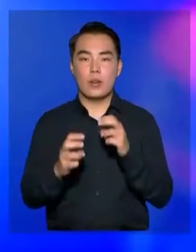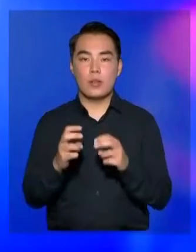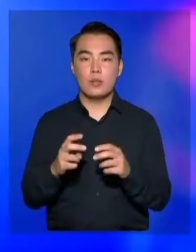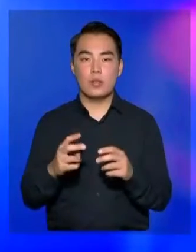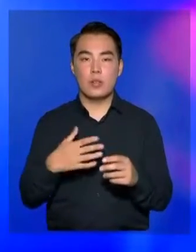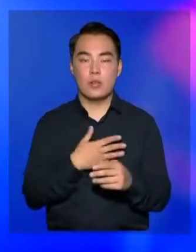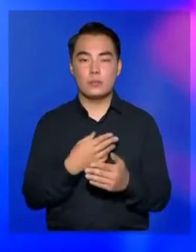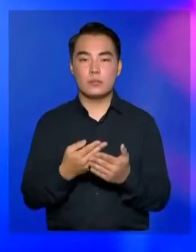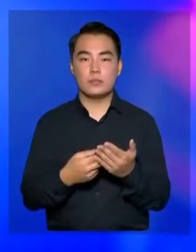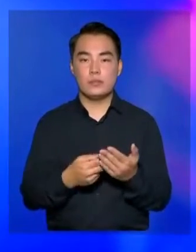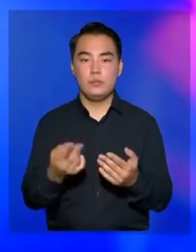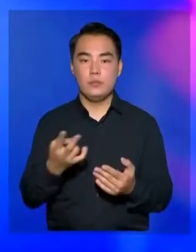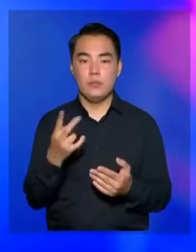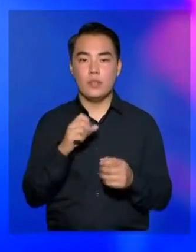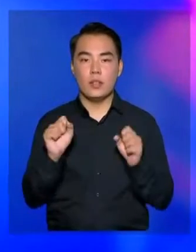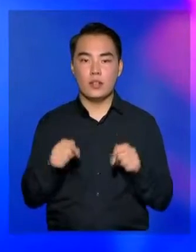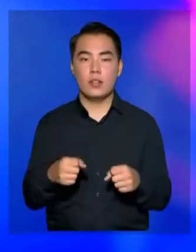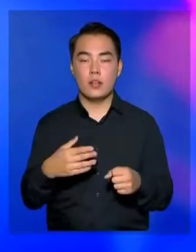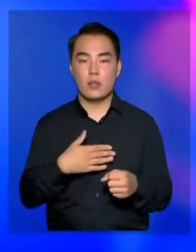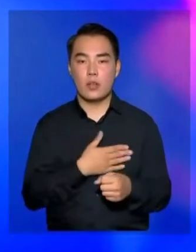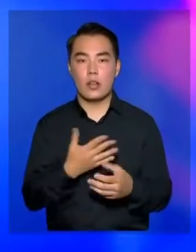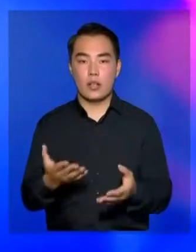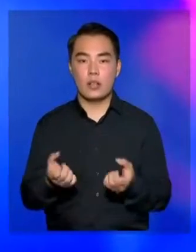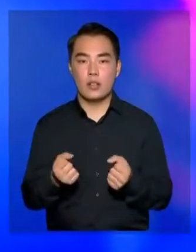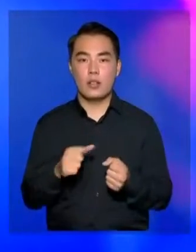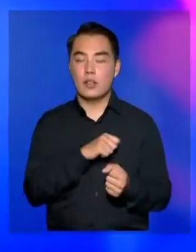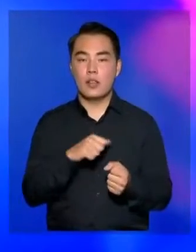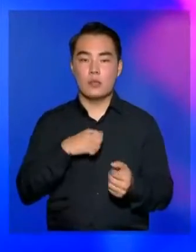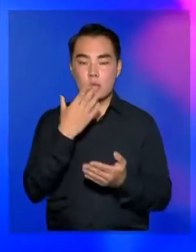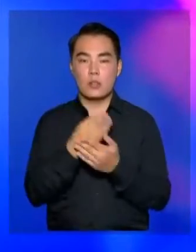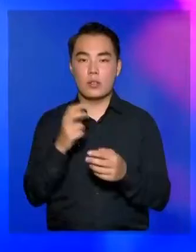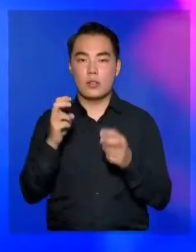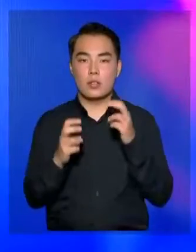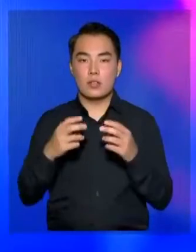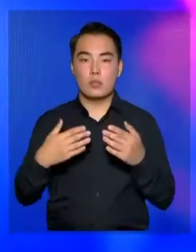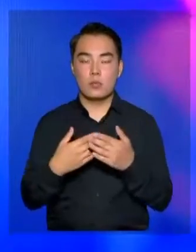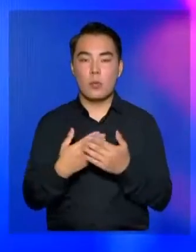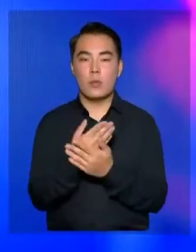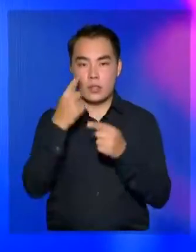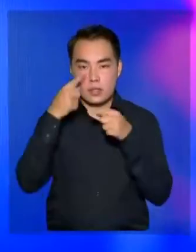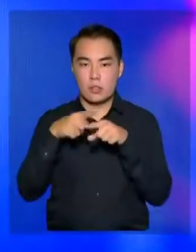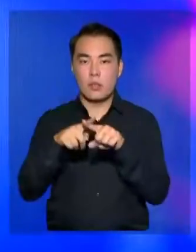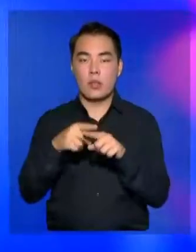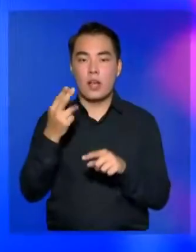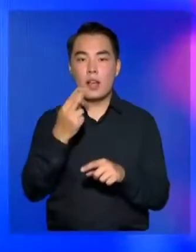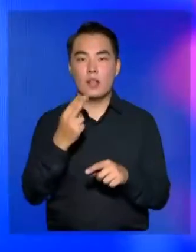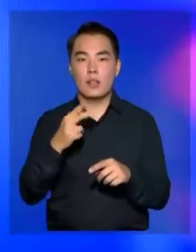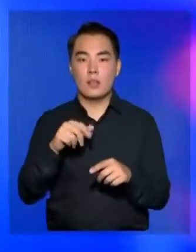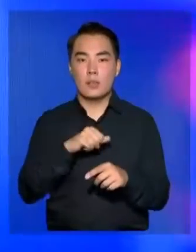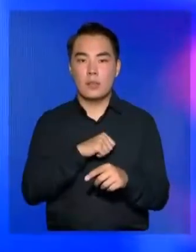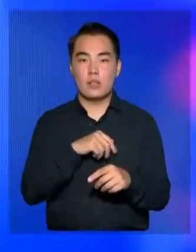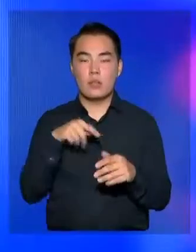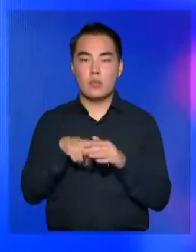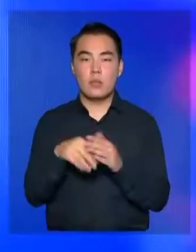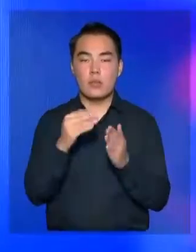жатыр. Бұл алпауыттар Қазақстанда өз өндірісін құрып, технологияларын енгізуге дайын. Бұл туралы Астанада өтіп жатқан арнайы